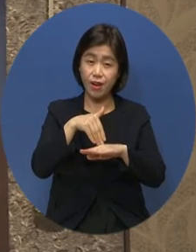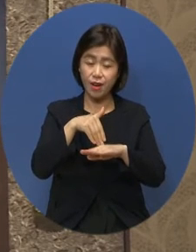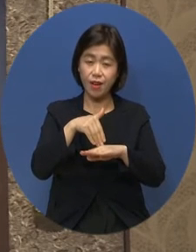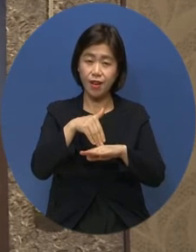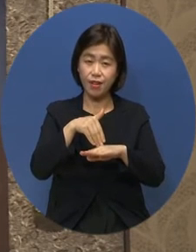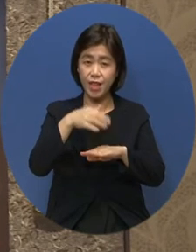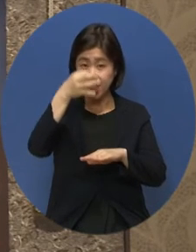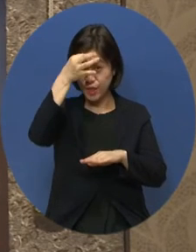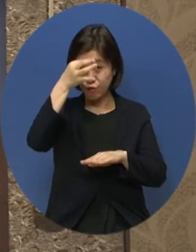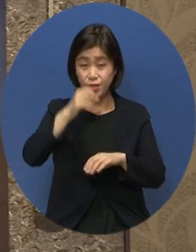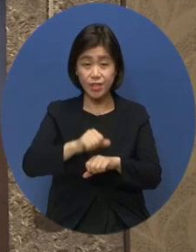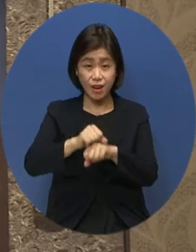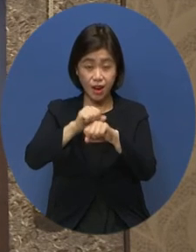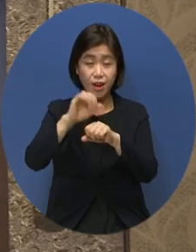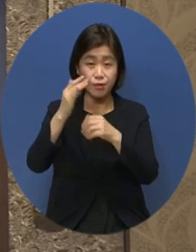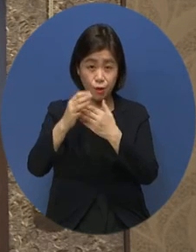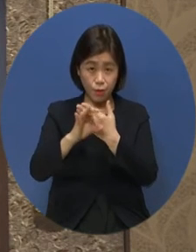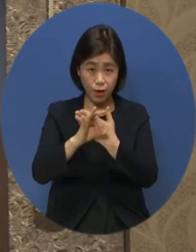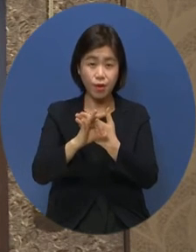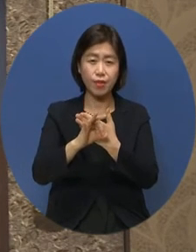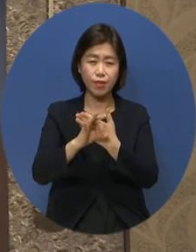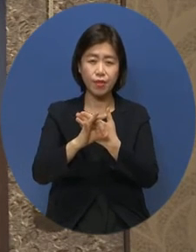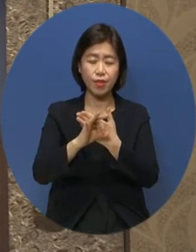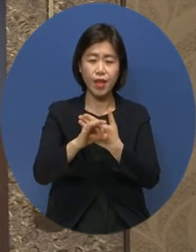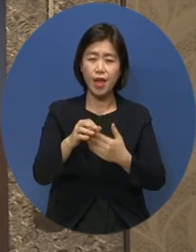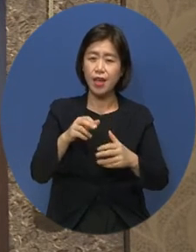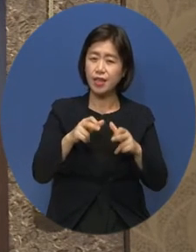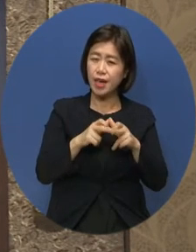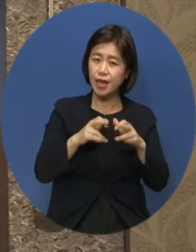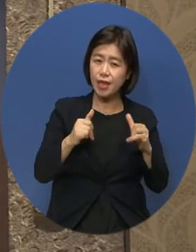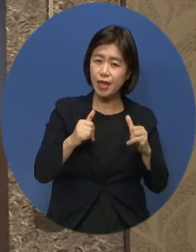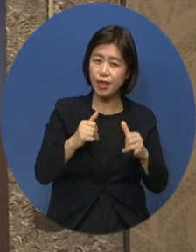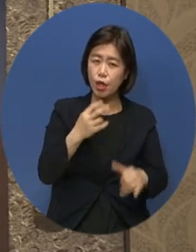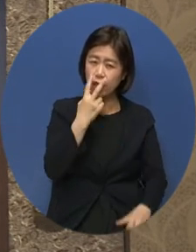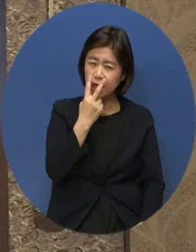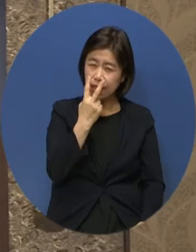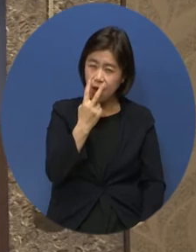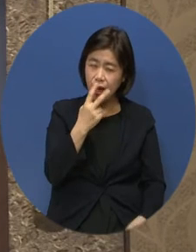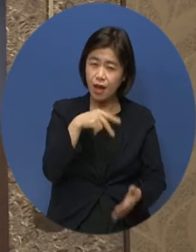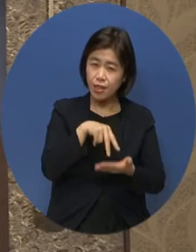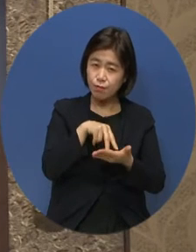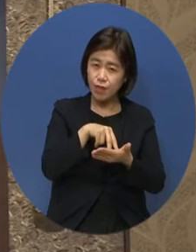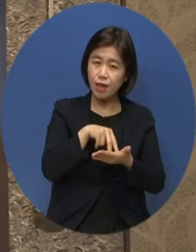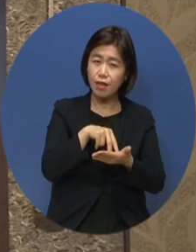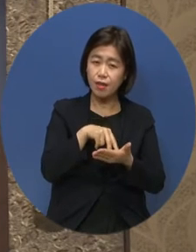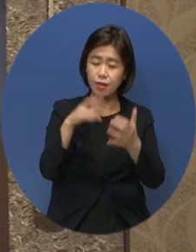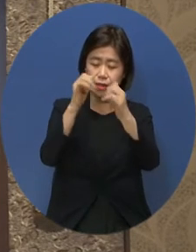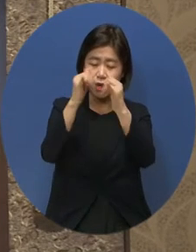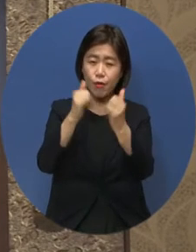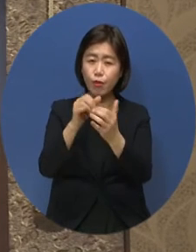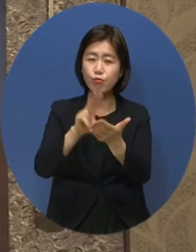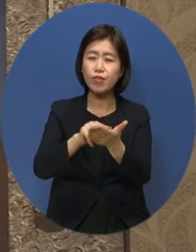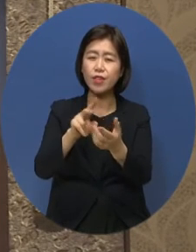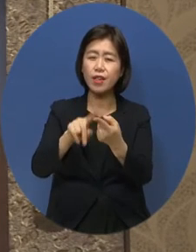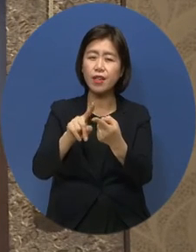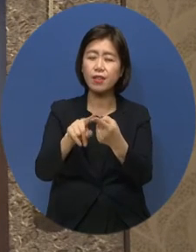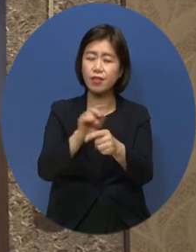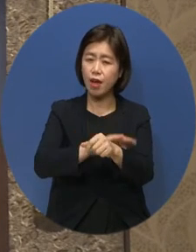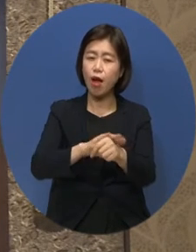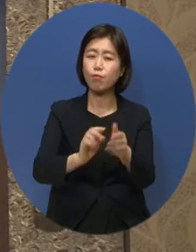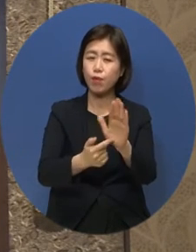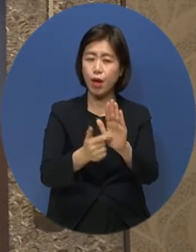통해서 장애인들의 시각으로 사회적 문제에 대해서 문제 제기 하고 또 그 뿐만 아니라